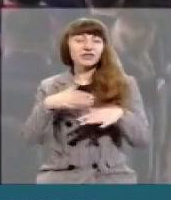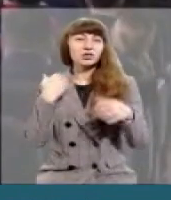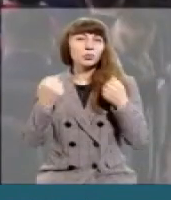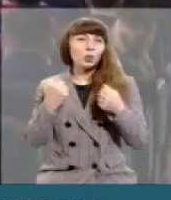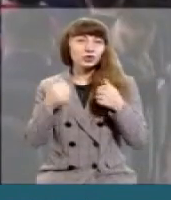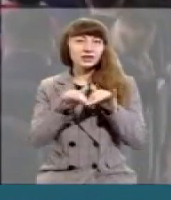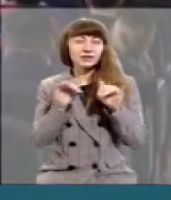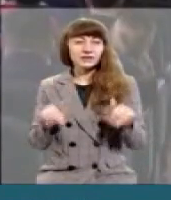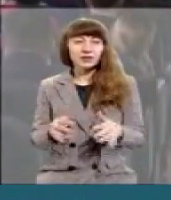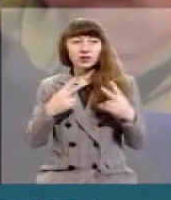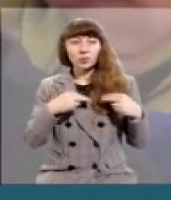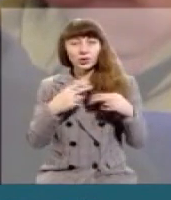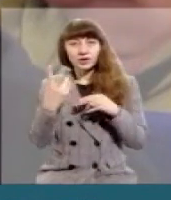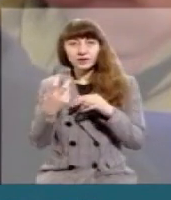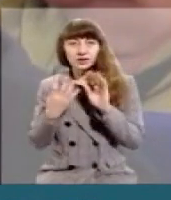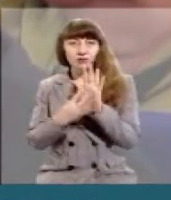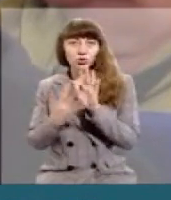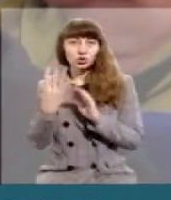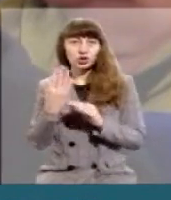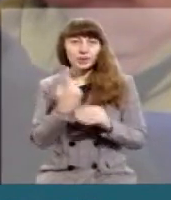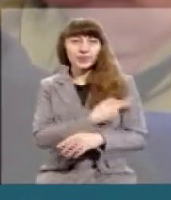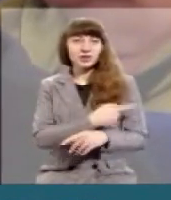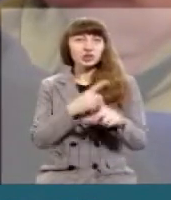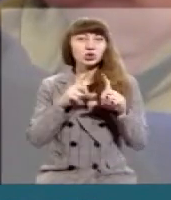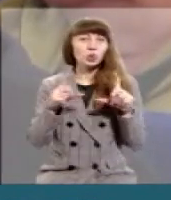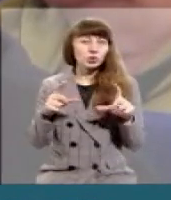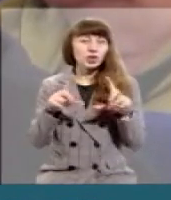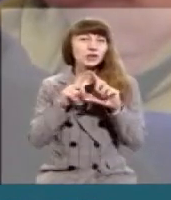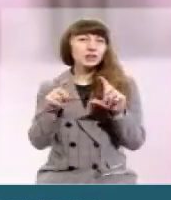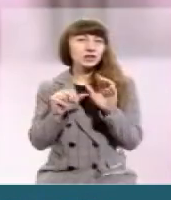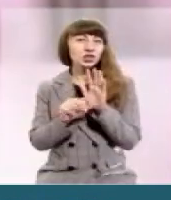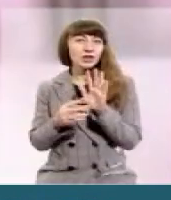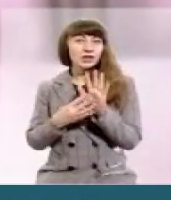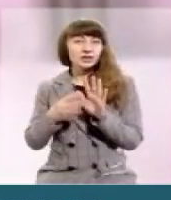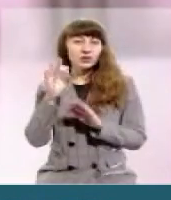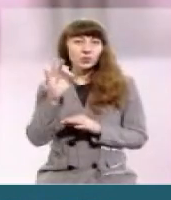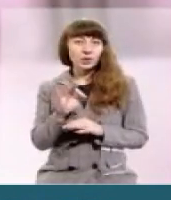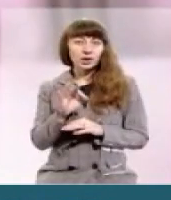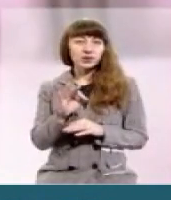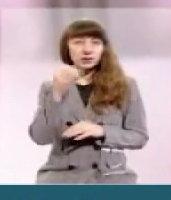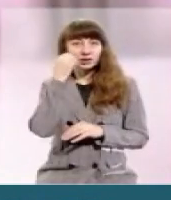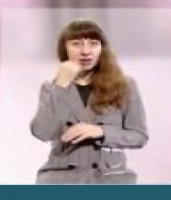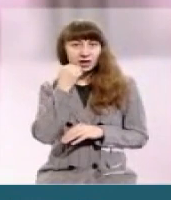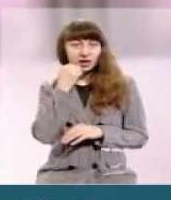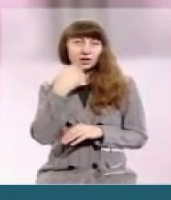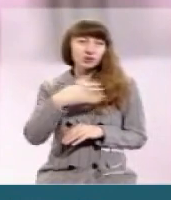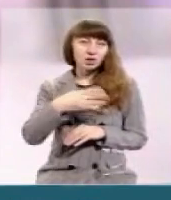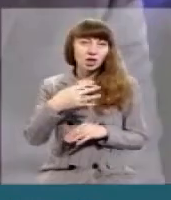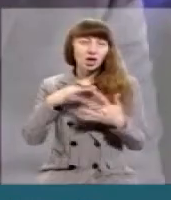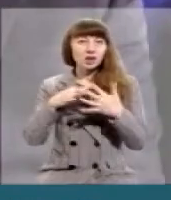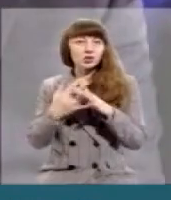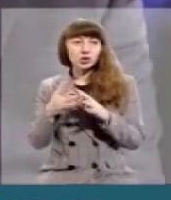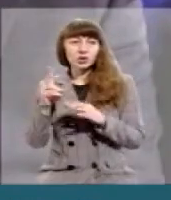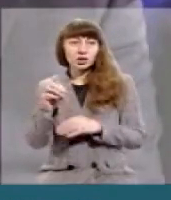области функционируют 294 медицинских учреждения. Здания 69% из них изношены. А в 40 селах